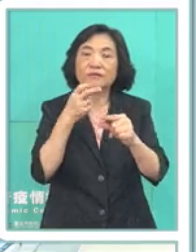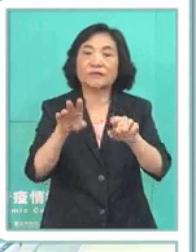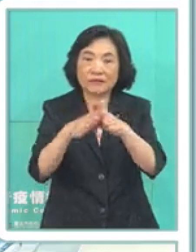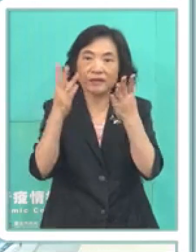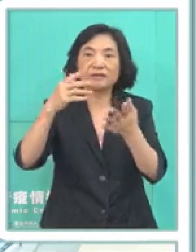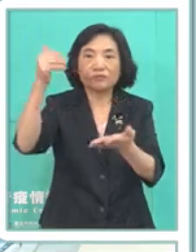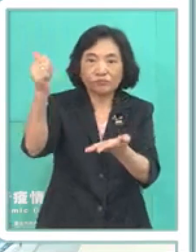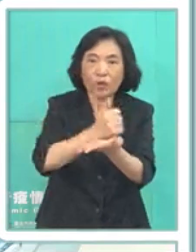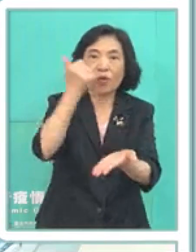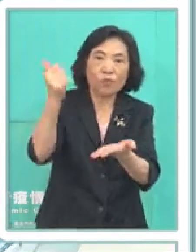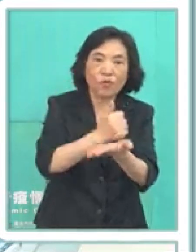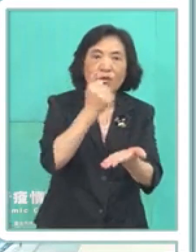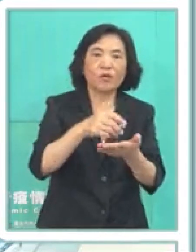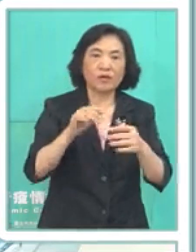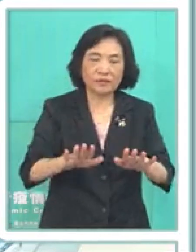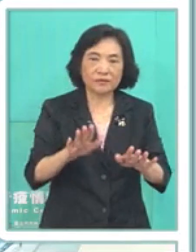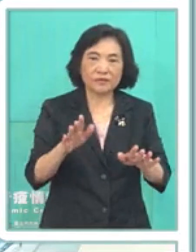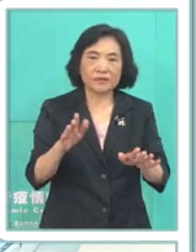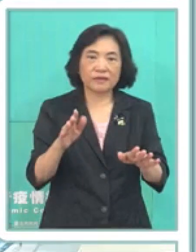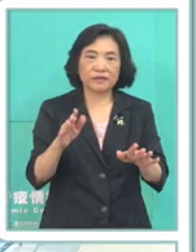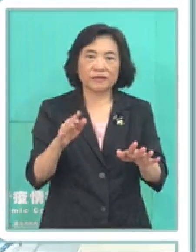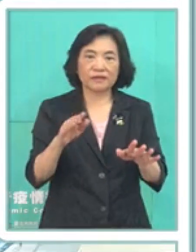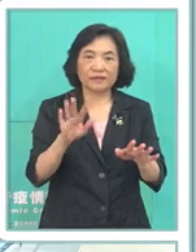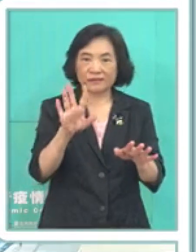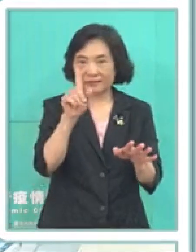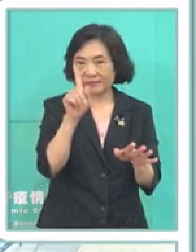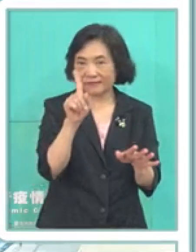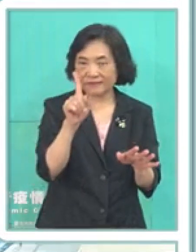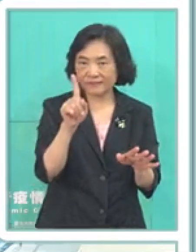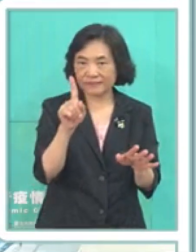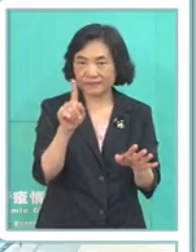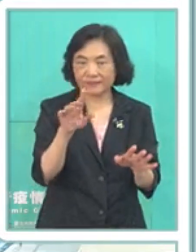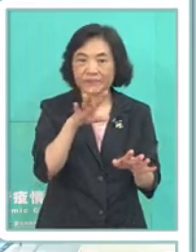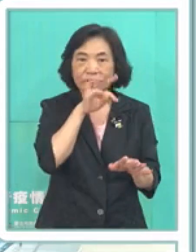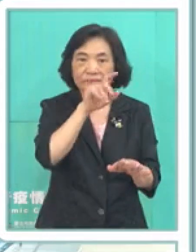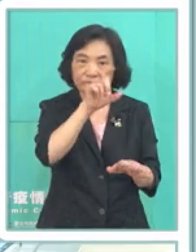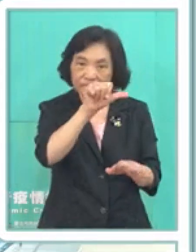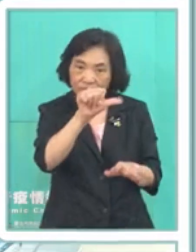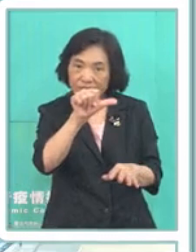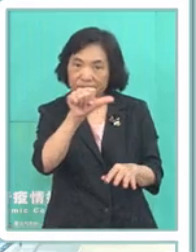之后，那现在有一块就是